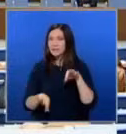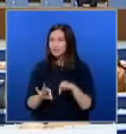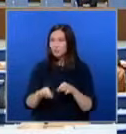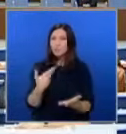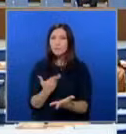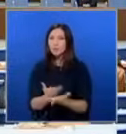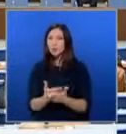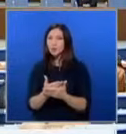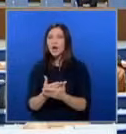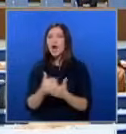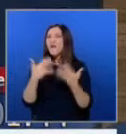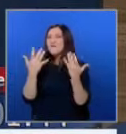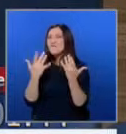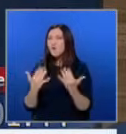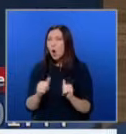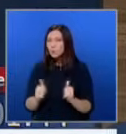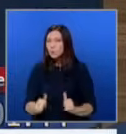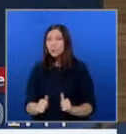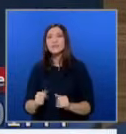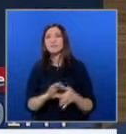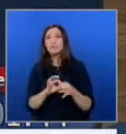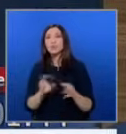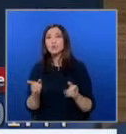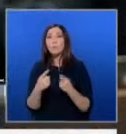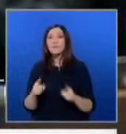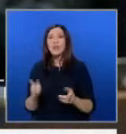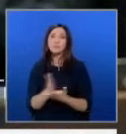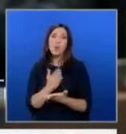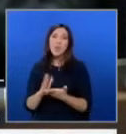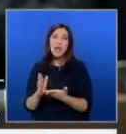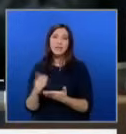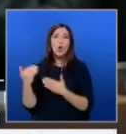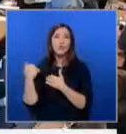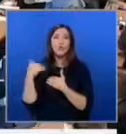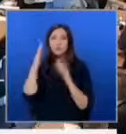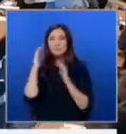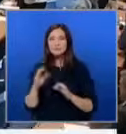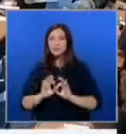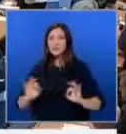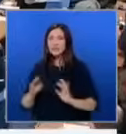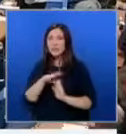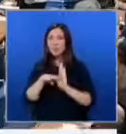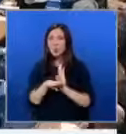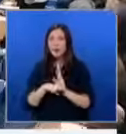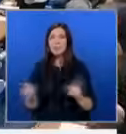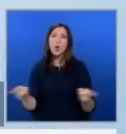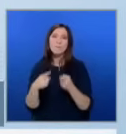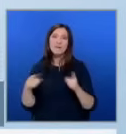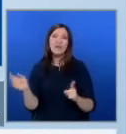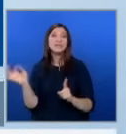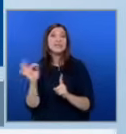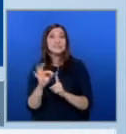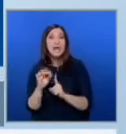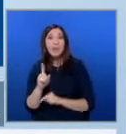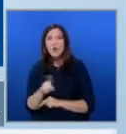изборите предложиха формула за съвместно управление и споделена отговорност, правителство с ясна програма и управленски